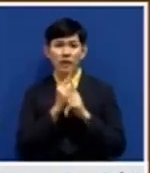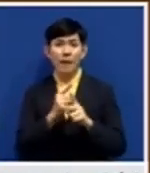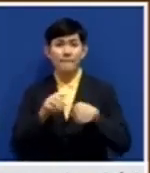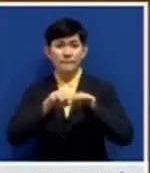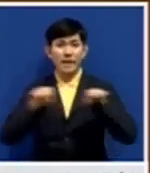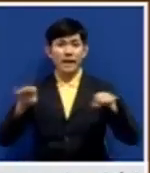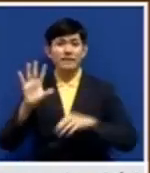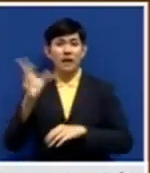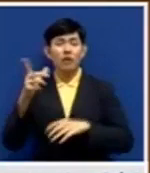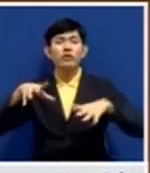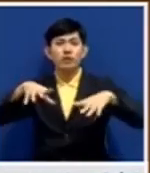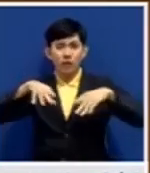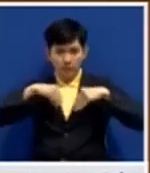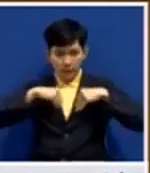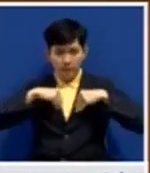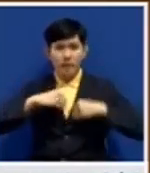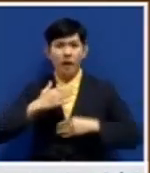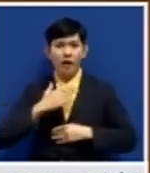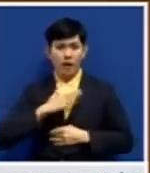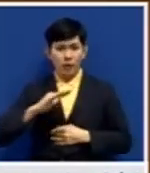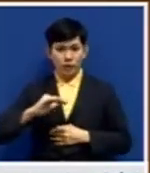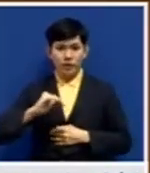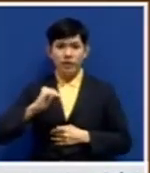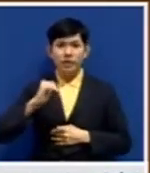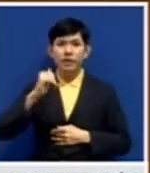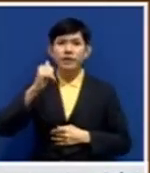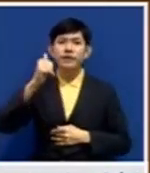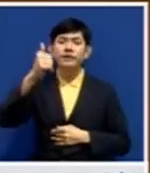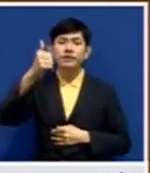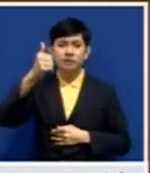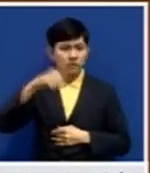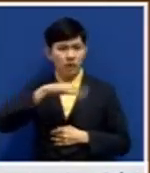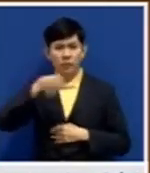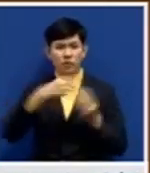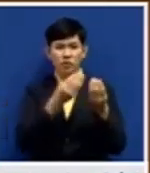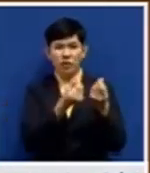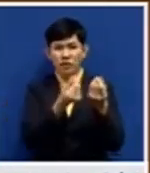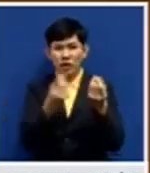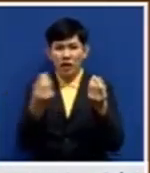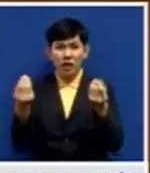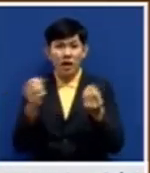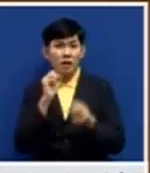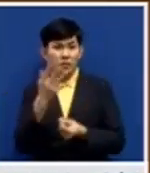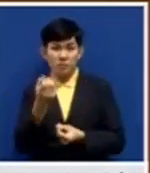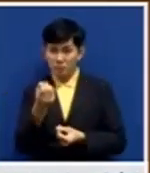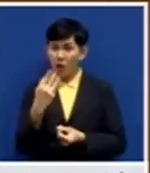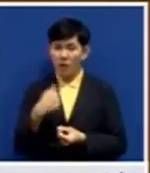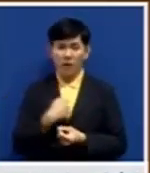มรับเราดีขึ้นทุกตัวท่านบอกเละเทะทุกตัว